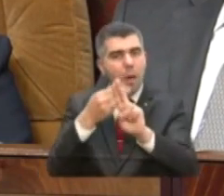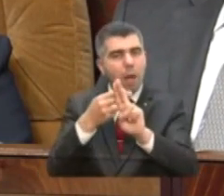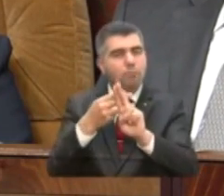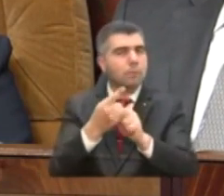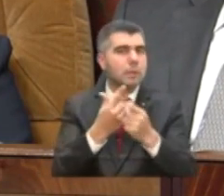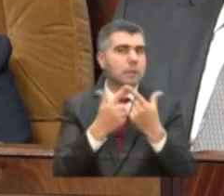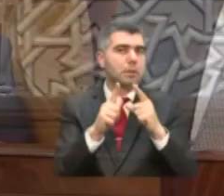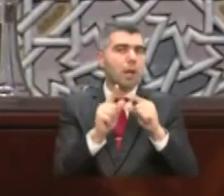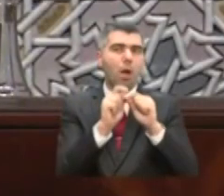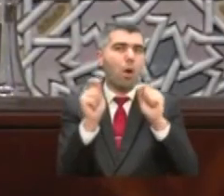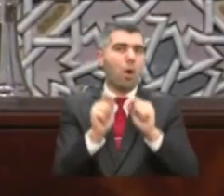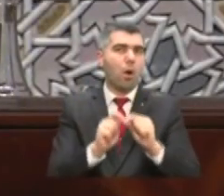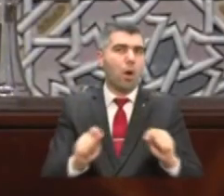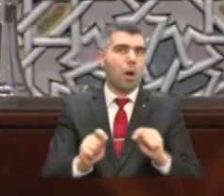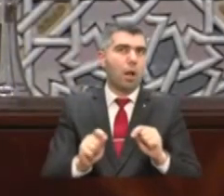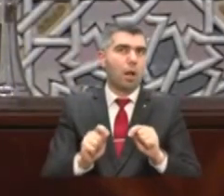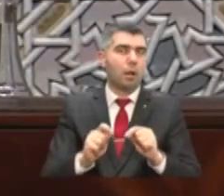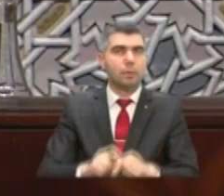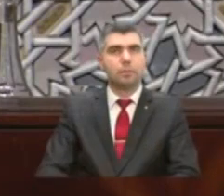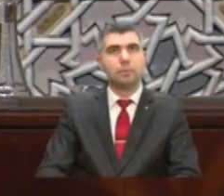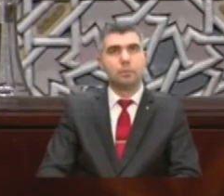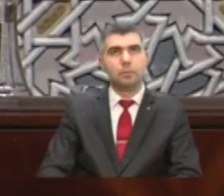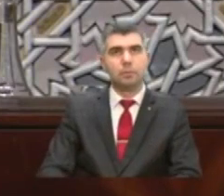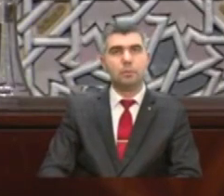فيما تبقى من الوقت تقديم تعقيب.